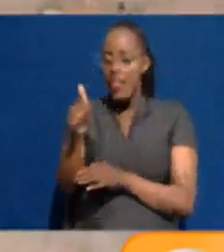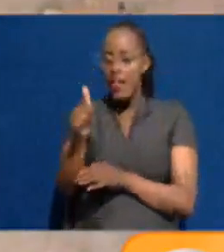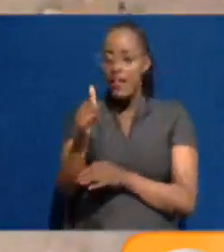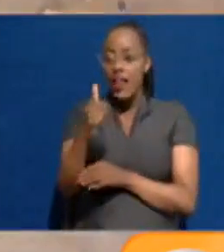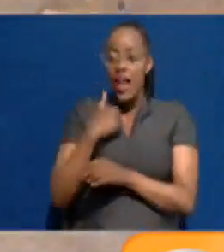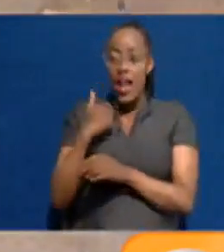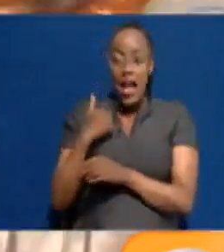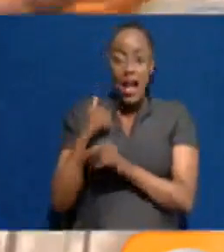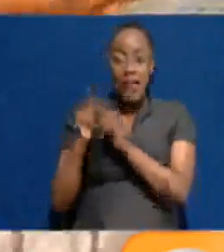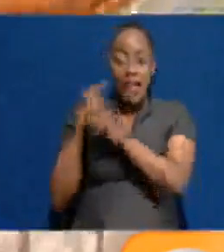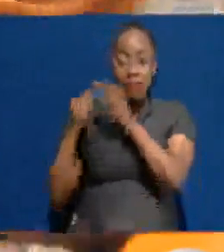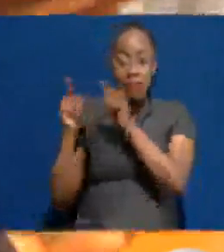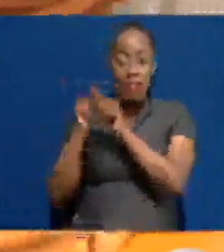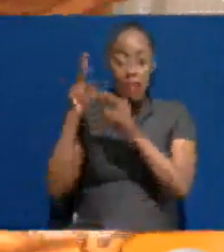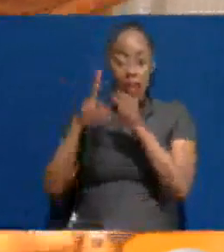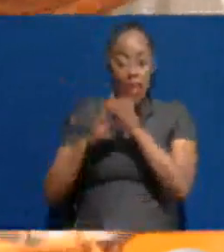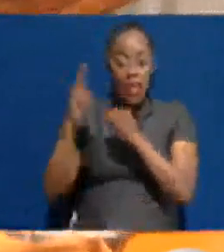hawatawaipitia ukeketaji.